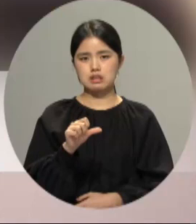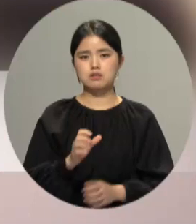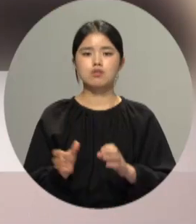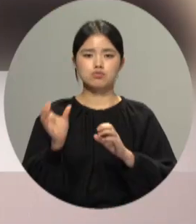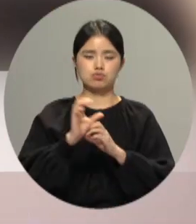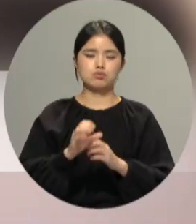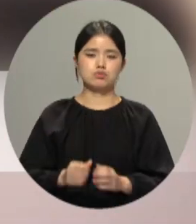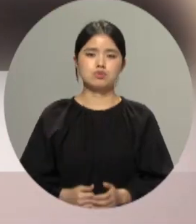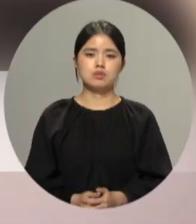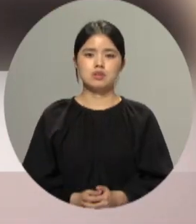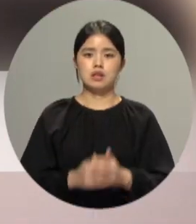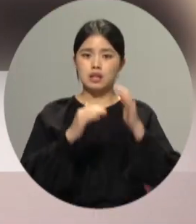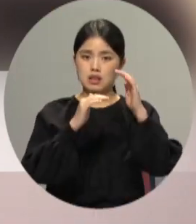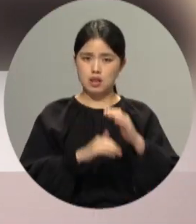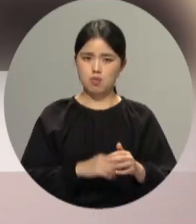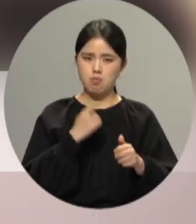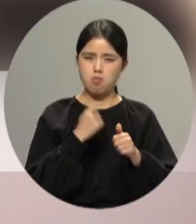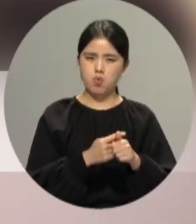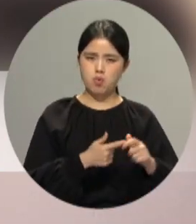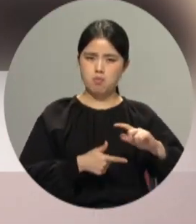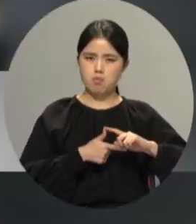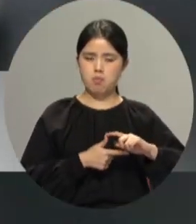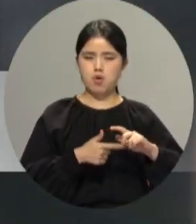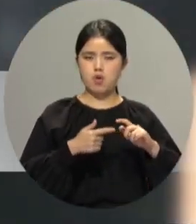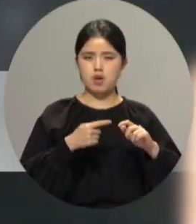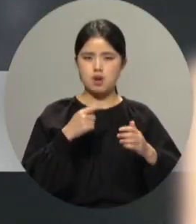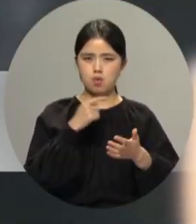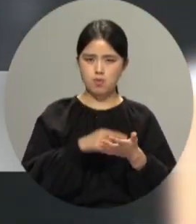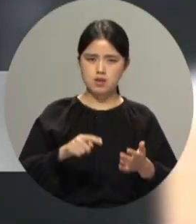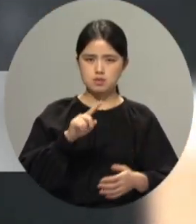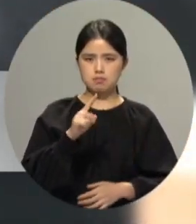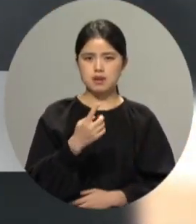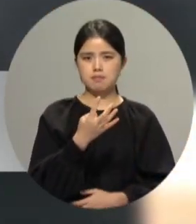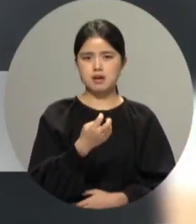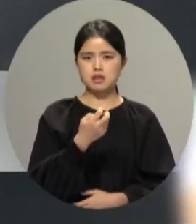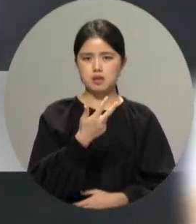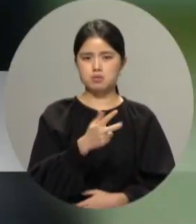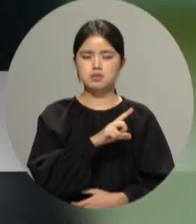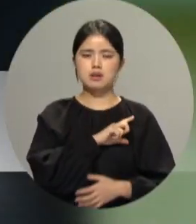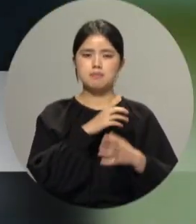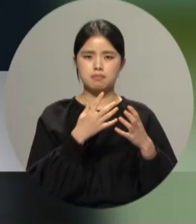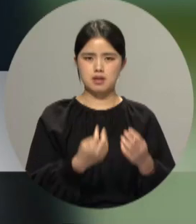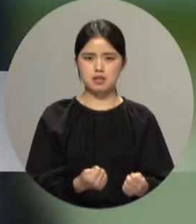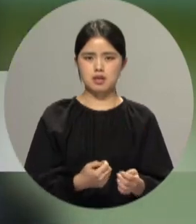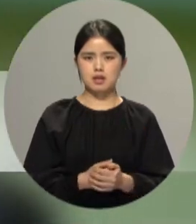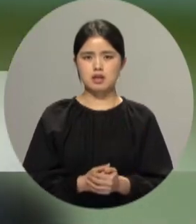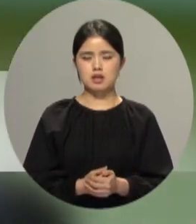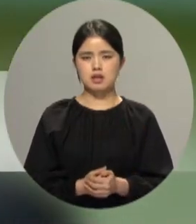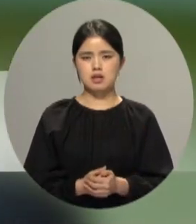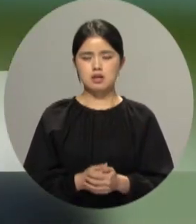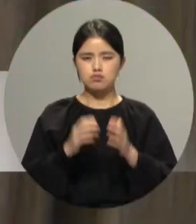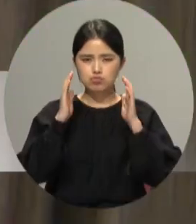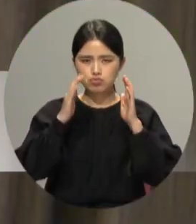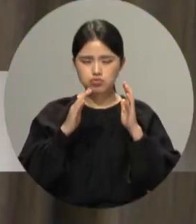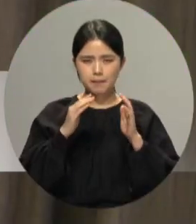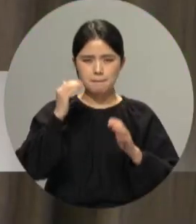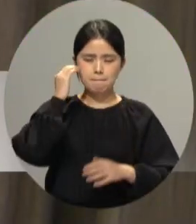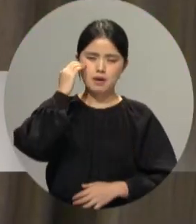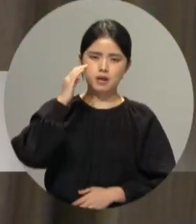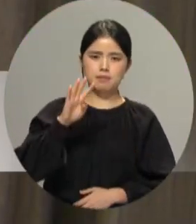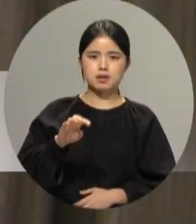늘었습니다 내용은 모욕과 명예 훼손이 107건으로 가장 많았고 의도적 수업 방해가